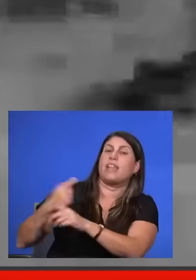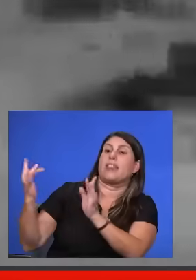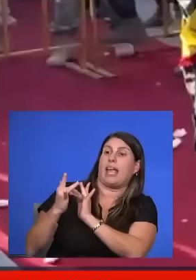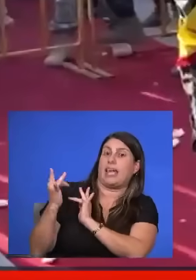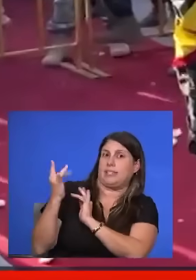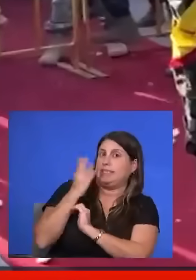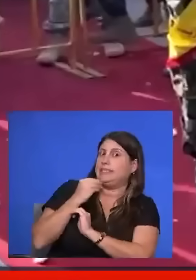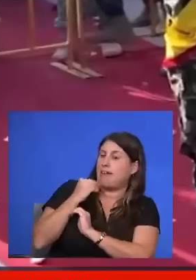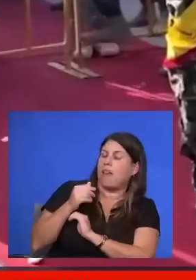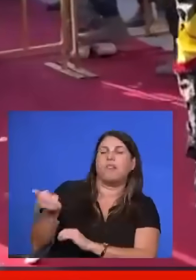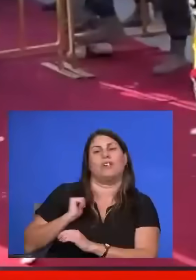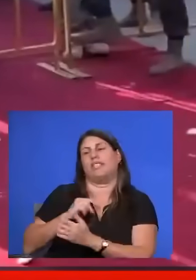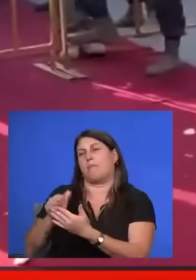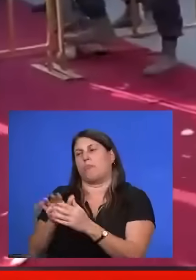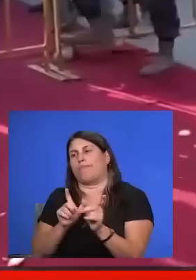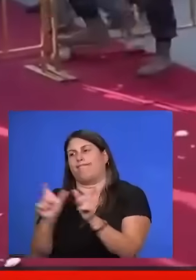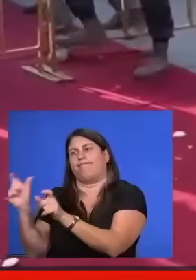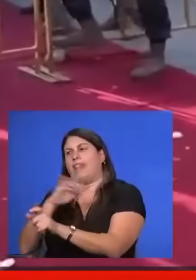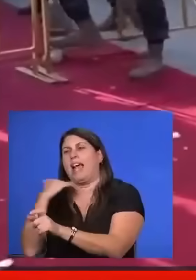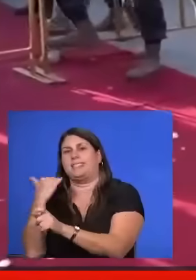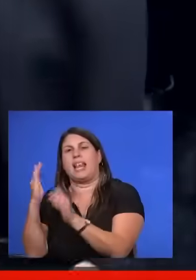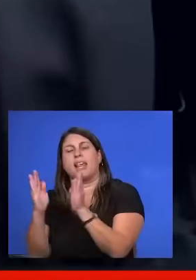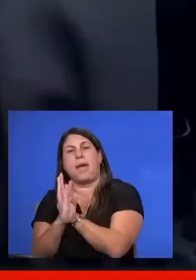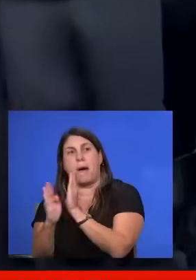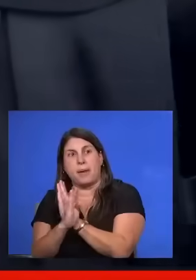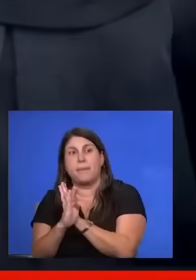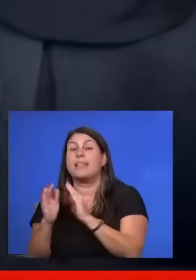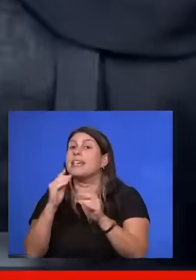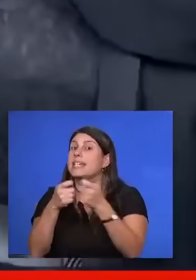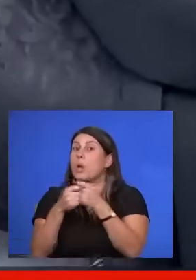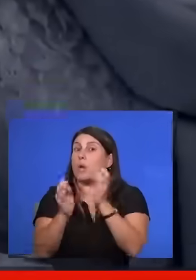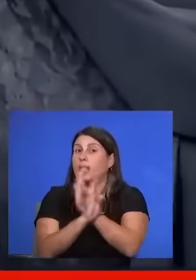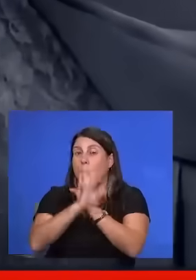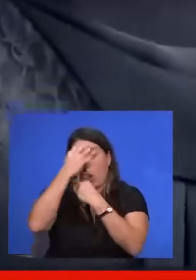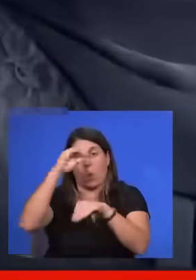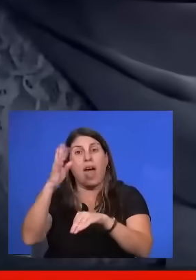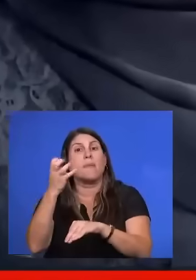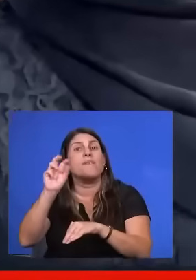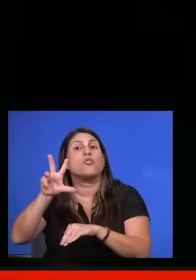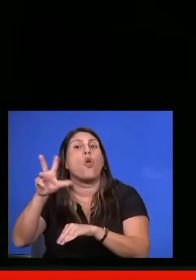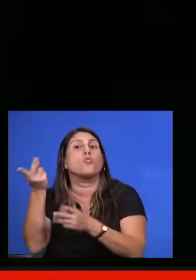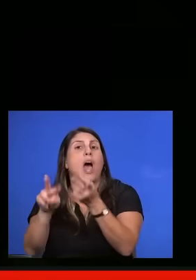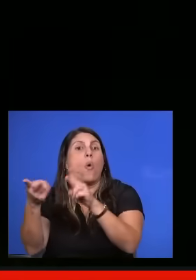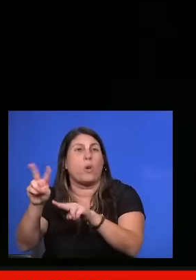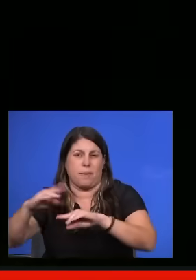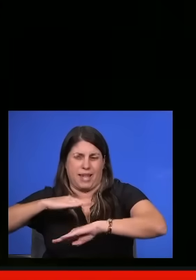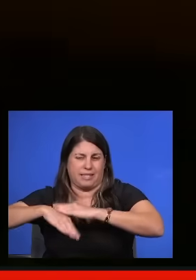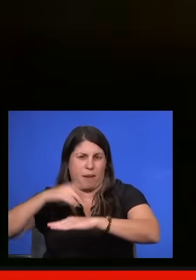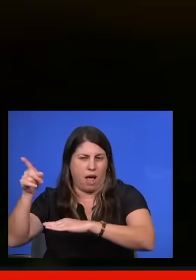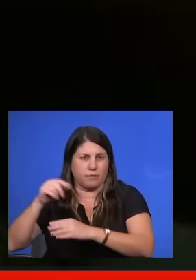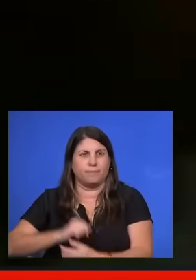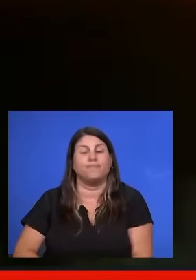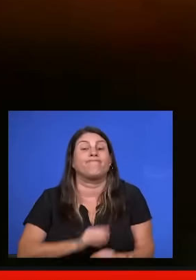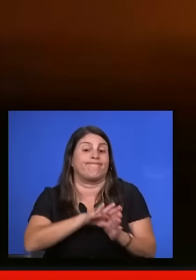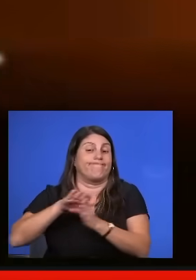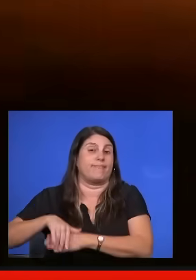חוליות מחבלים. ארגון הטרור דיווח עד כה על 43 הרוגים משורותיו. בסוריה דווח שישראל